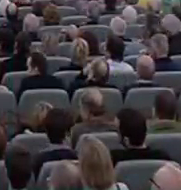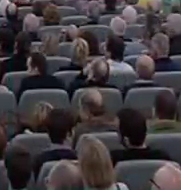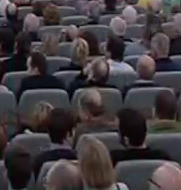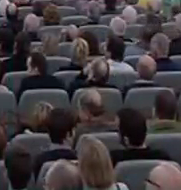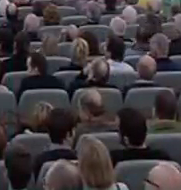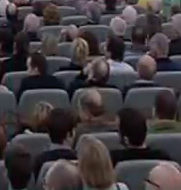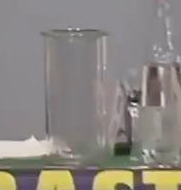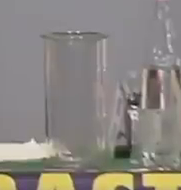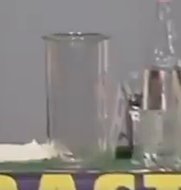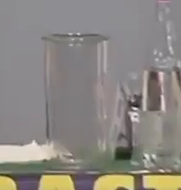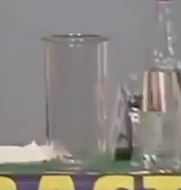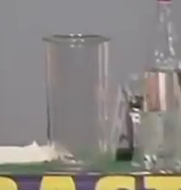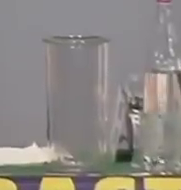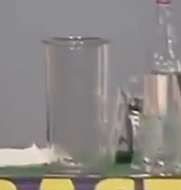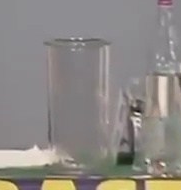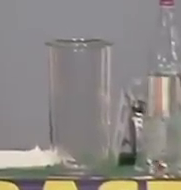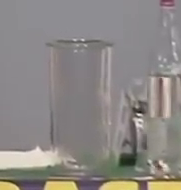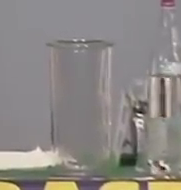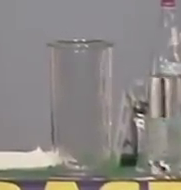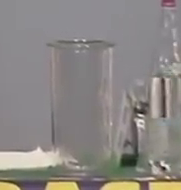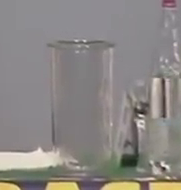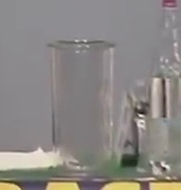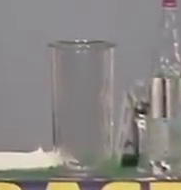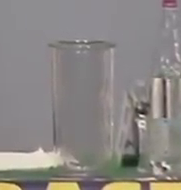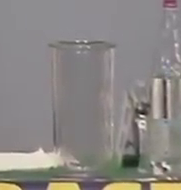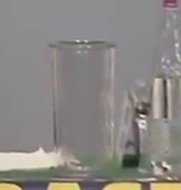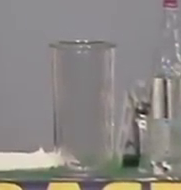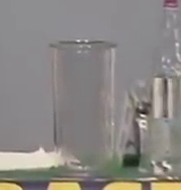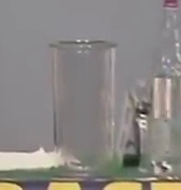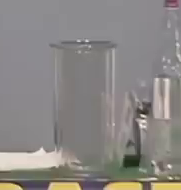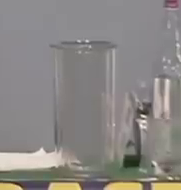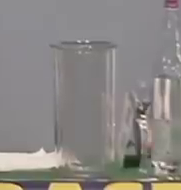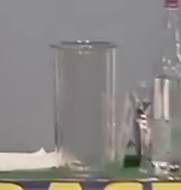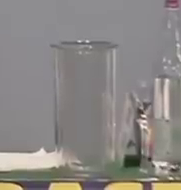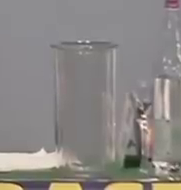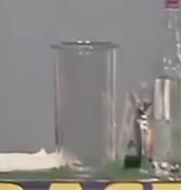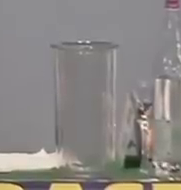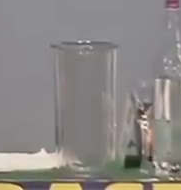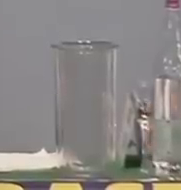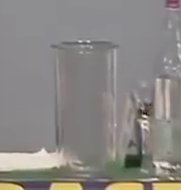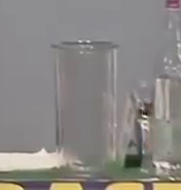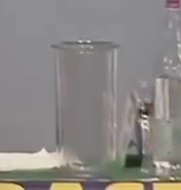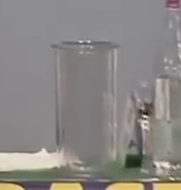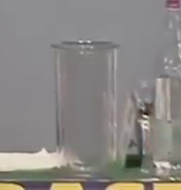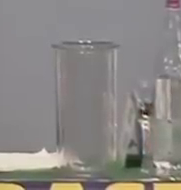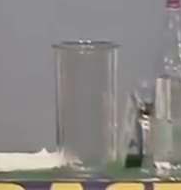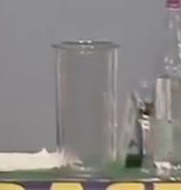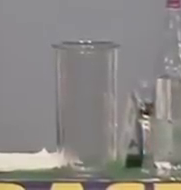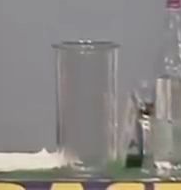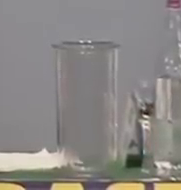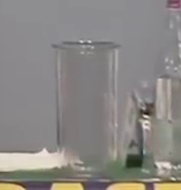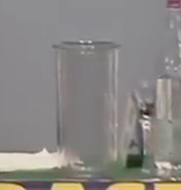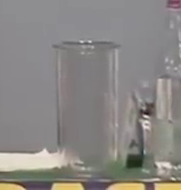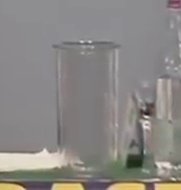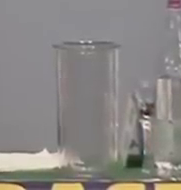Grazie concludiamo Allora il nostro percorso che è servito secondo me per documentare poi chi si confronta ogni giorno concretamente con